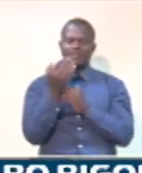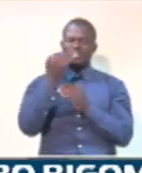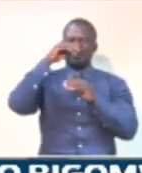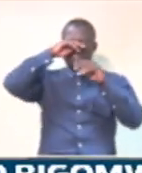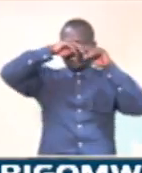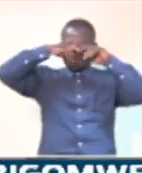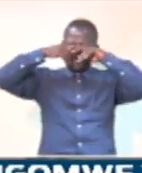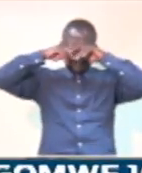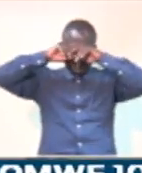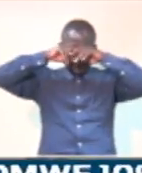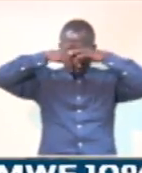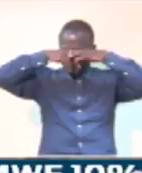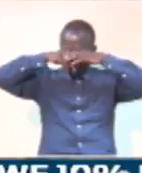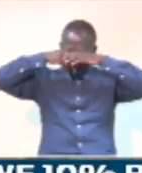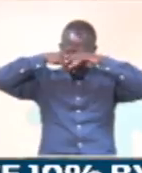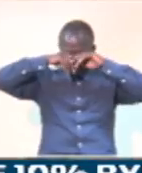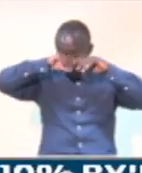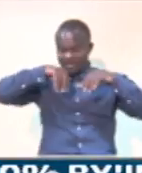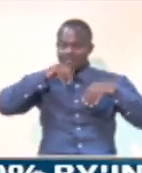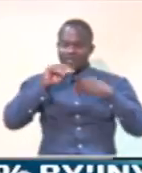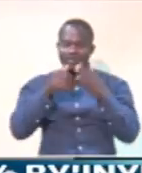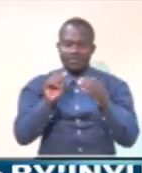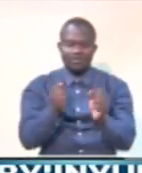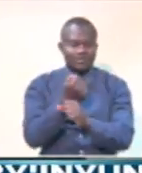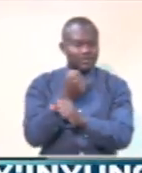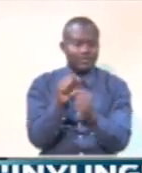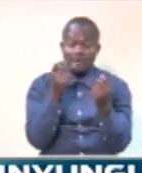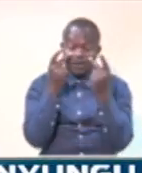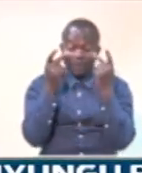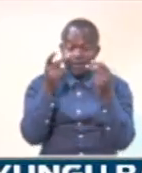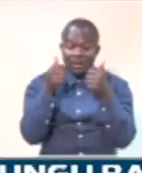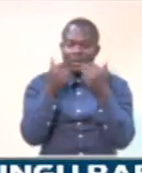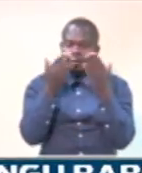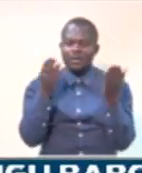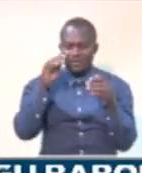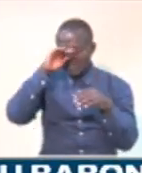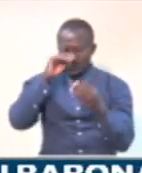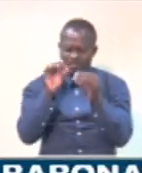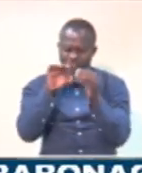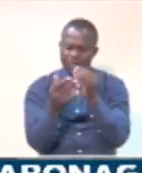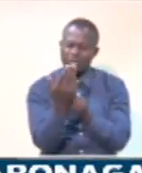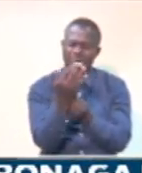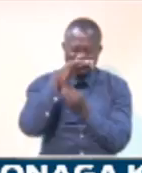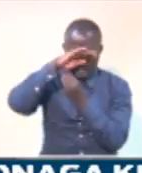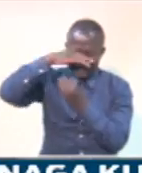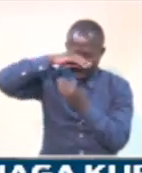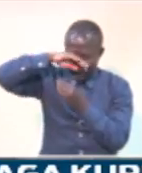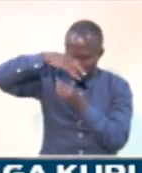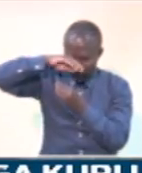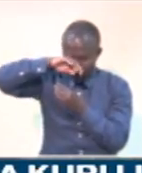imyotsi ntago mbese ntago mba mbona neza imyotsi ituma